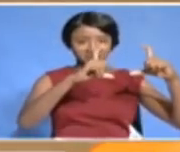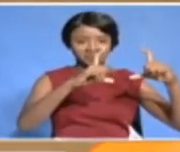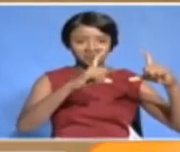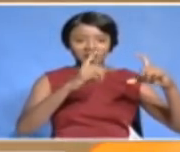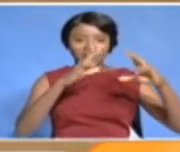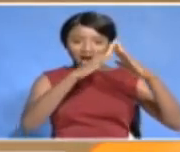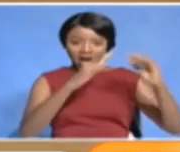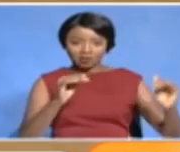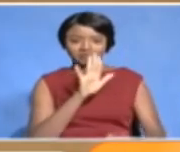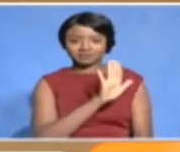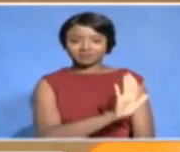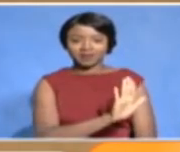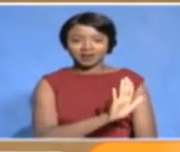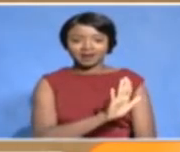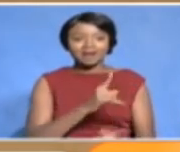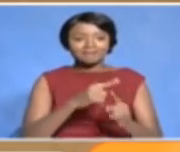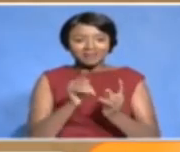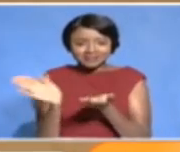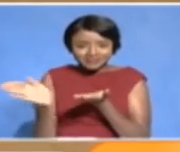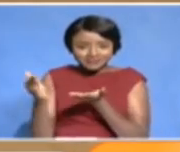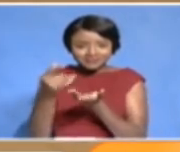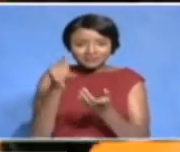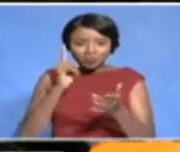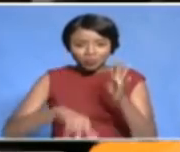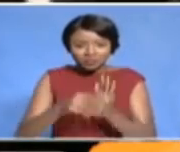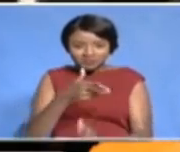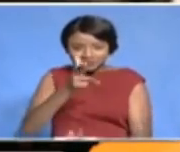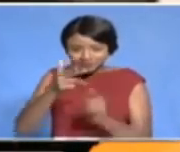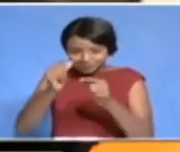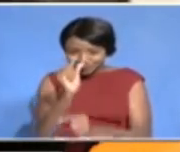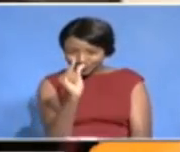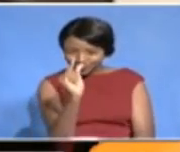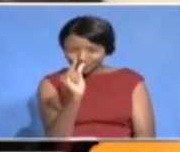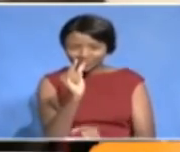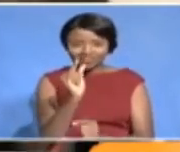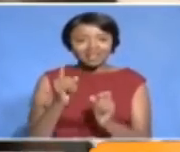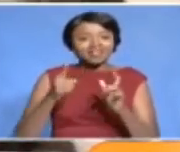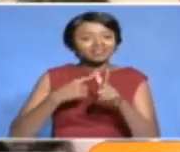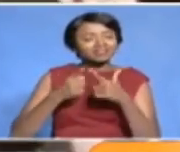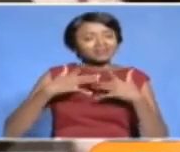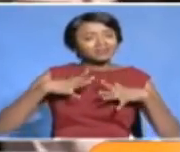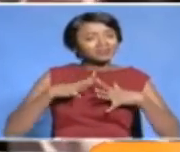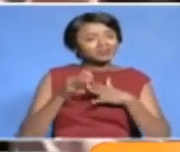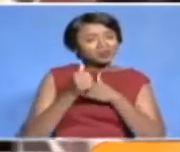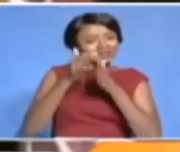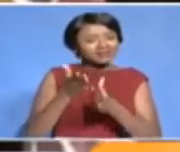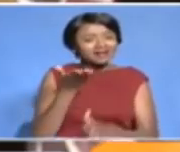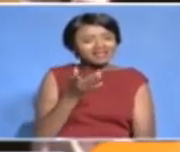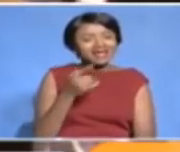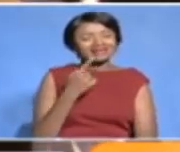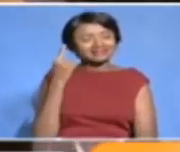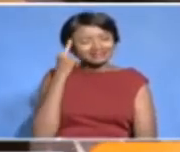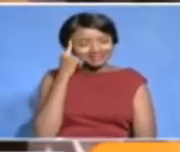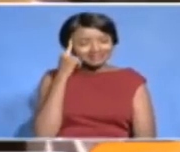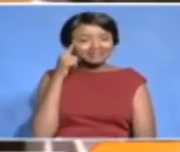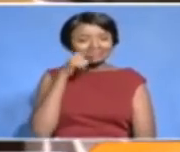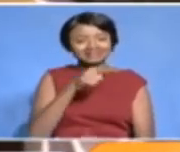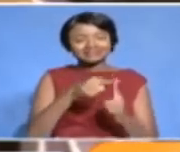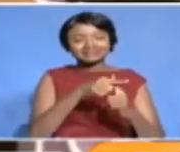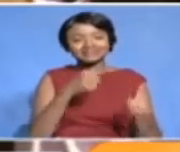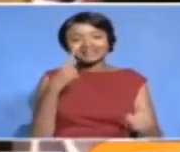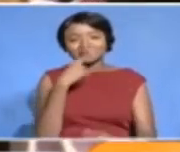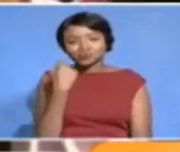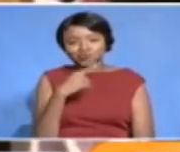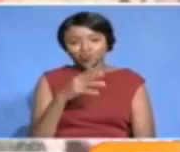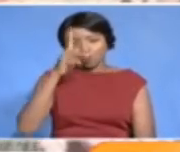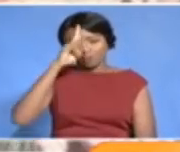Aidha, kukosekana kwa maganda ya risasi katika eneo la mkasa kumepelekea viongozi katika eneo hilo kudai kuwa ni mauaji yaliyotekelezwa na maafisa